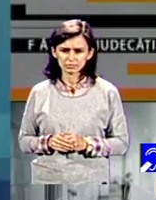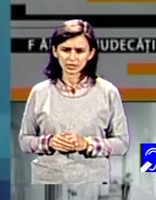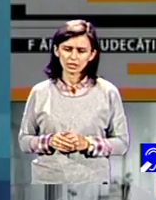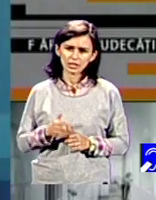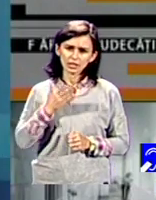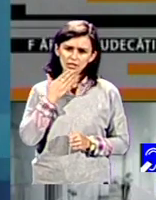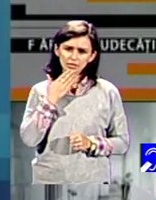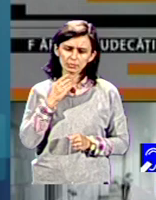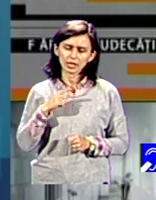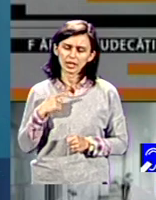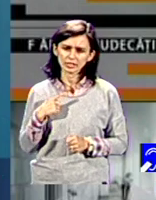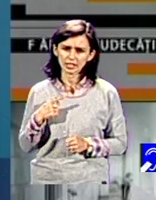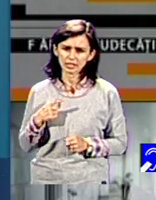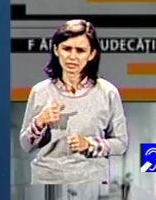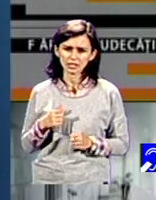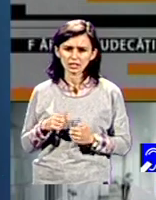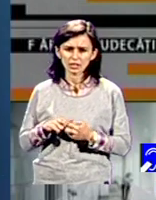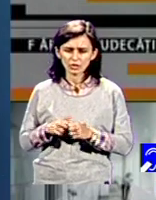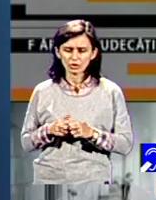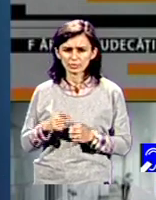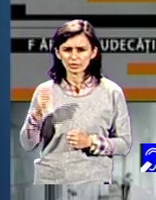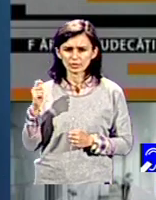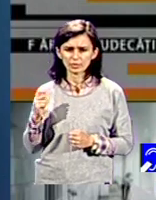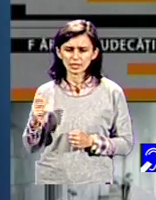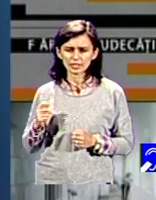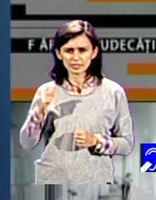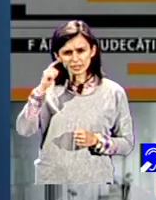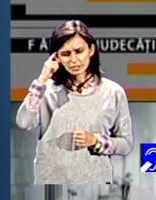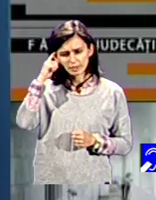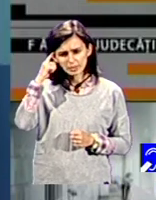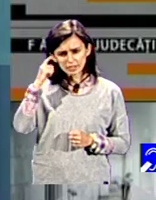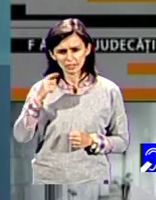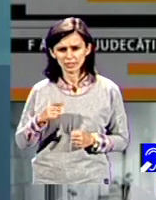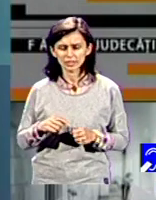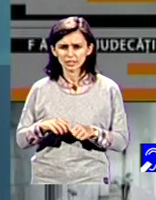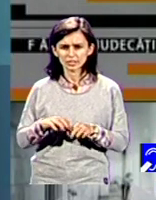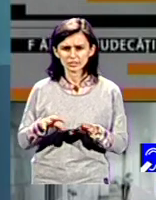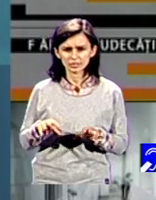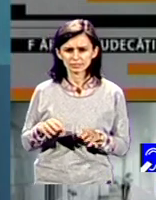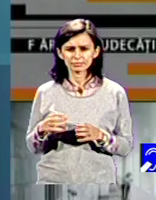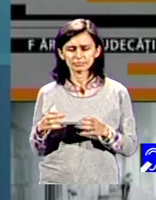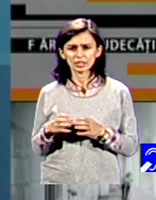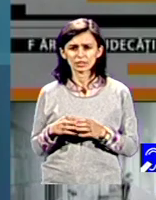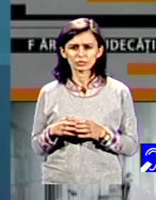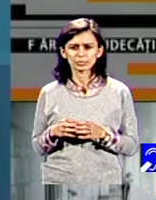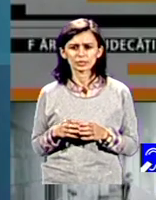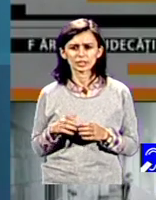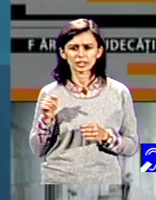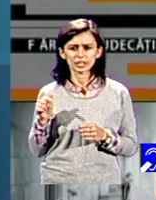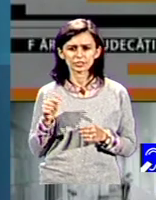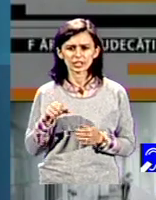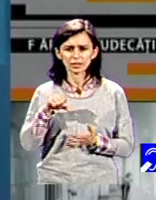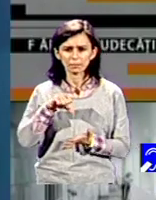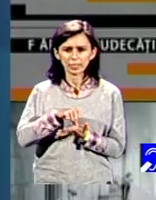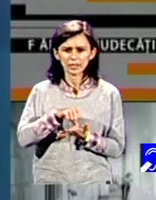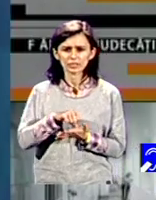purulentă a țării și a mentalității noastre colective Iris care in acele centre iese